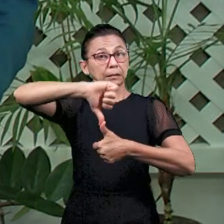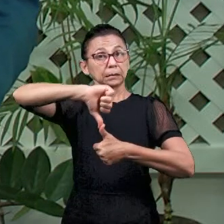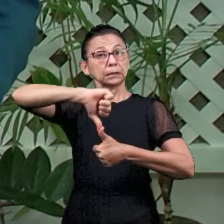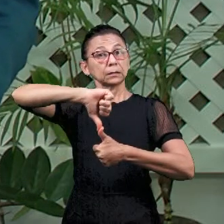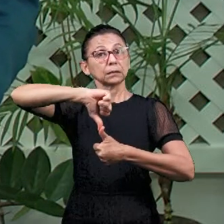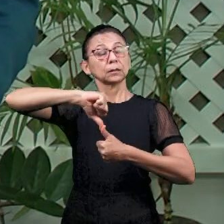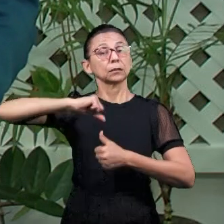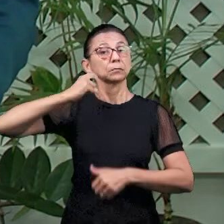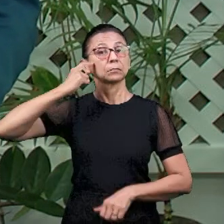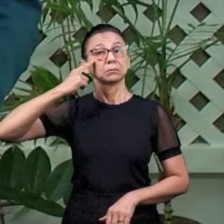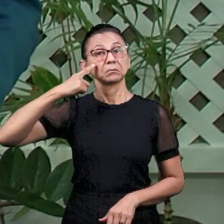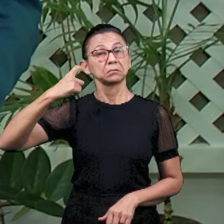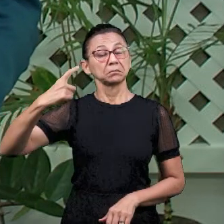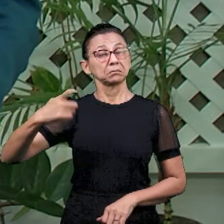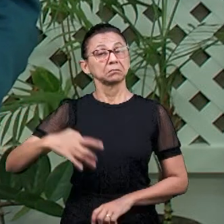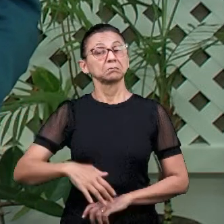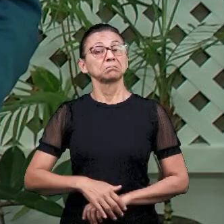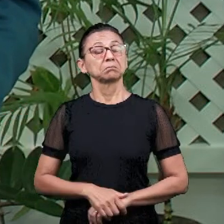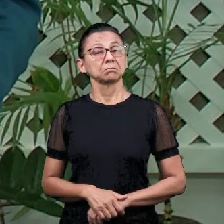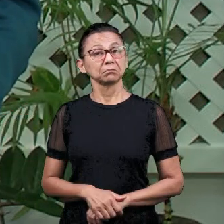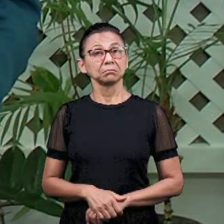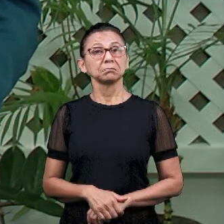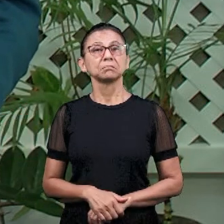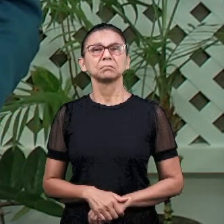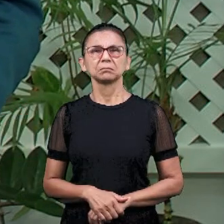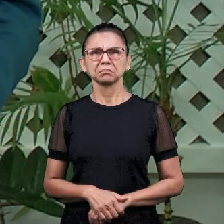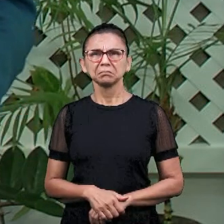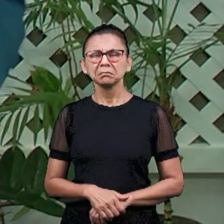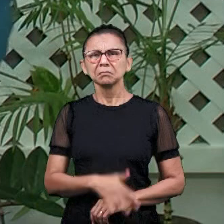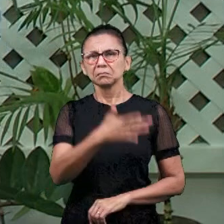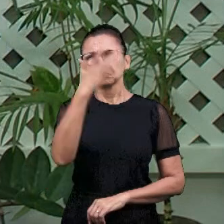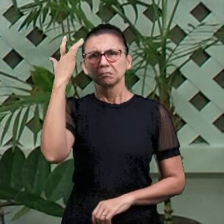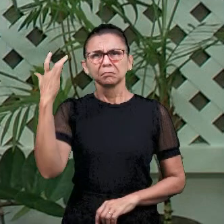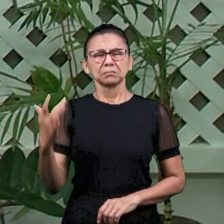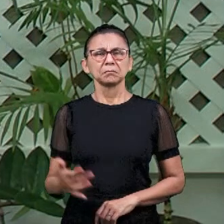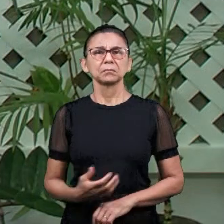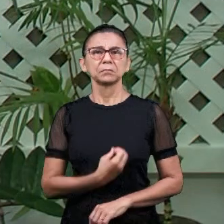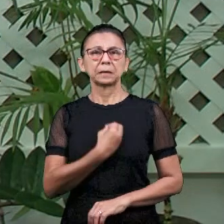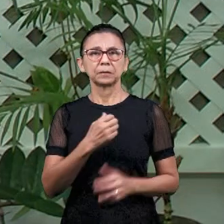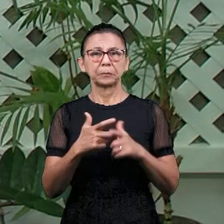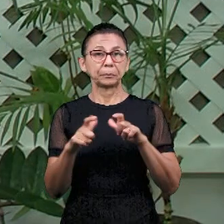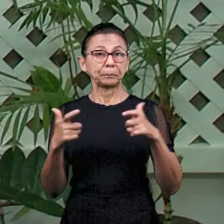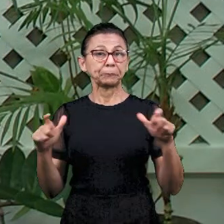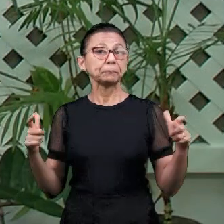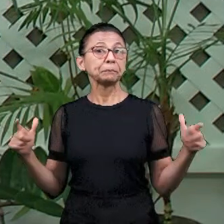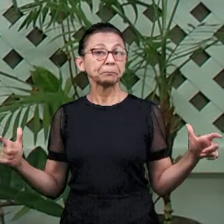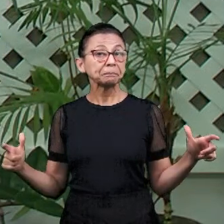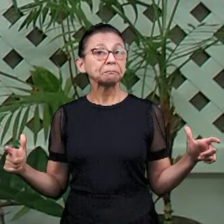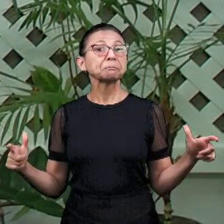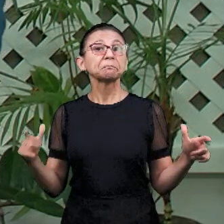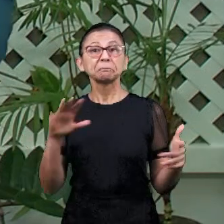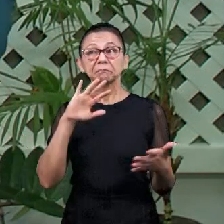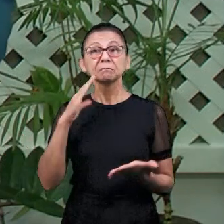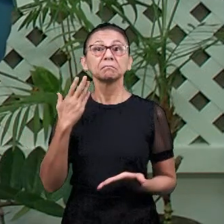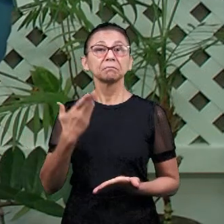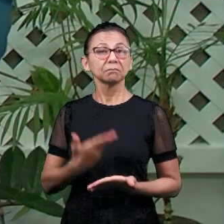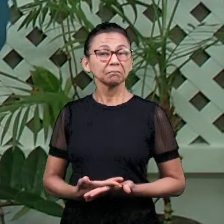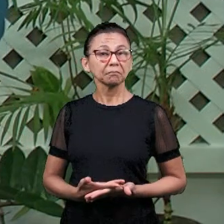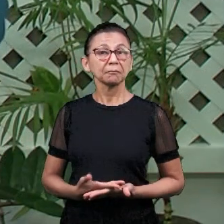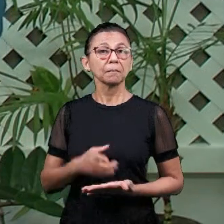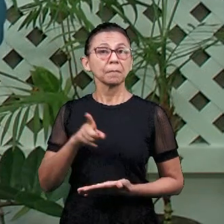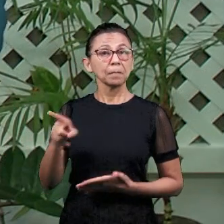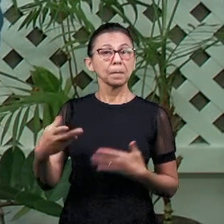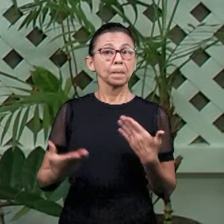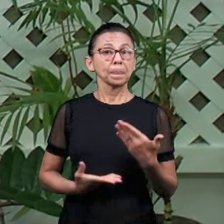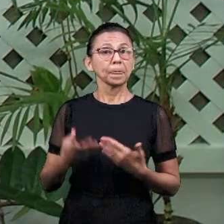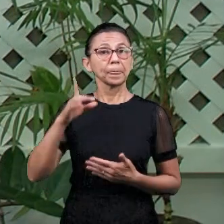exemple. Beaucoup de participation. L'Amérique centrale, des hommes extraordinaires, des serviteurs de Dieu qui ont compris l'œuvre et travaillent en elle.